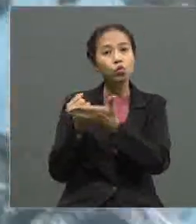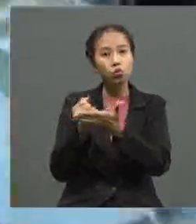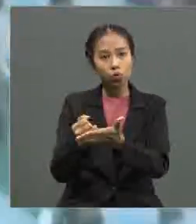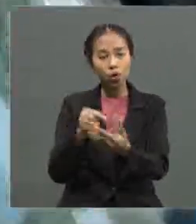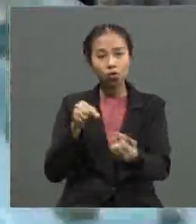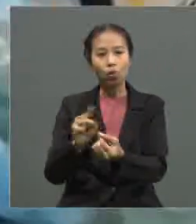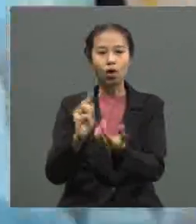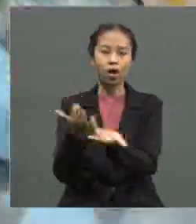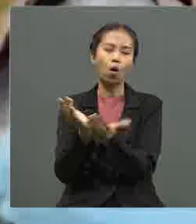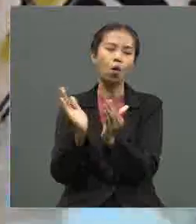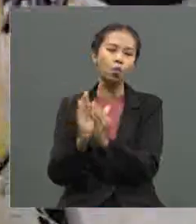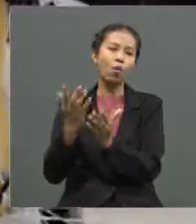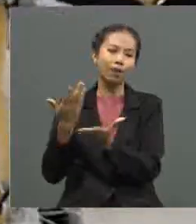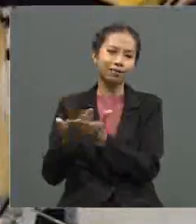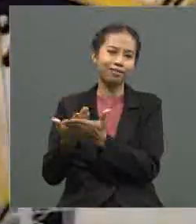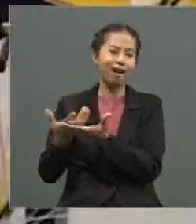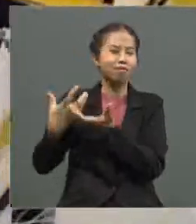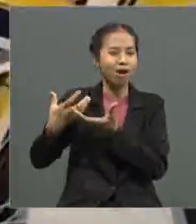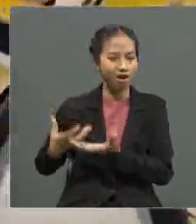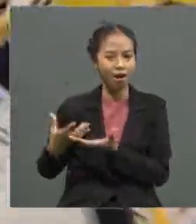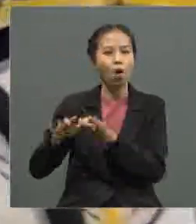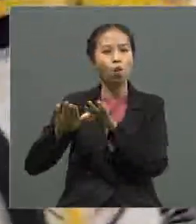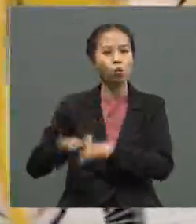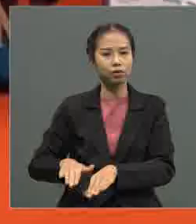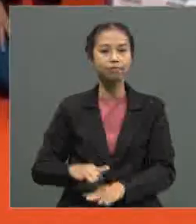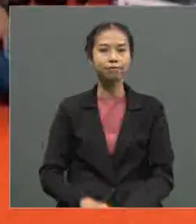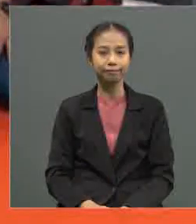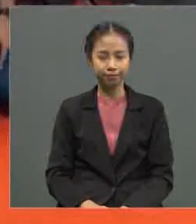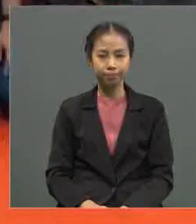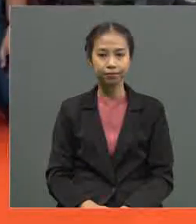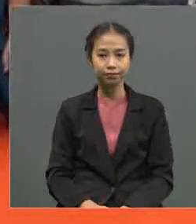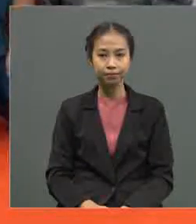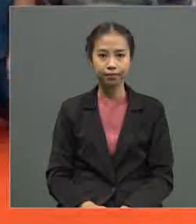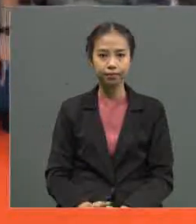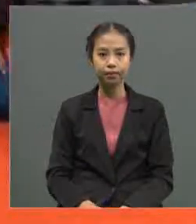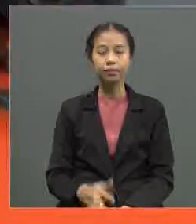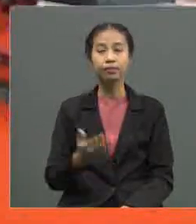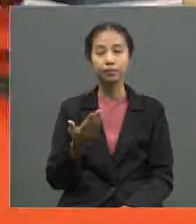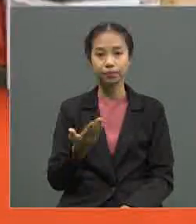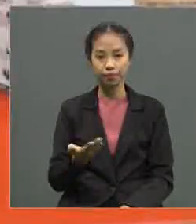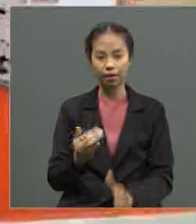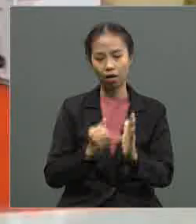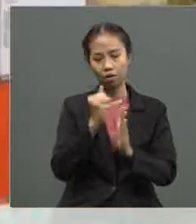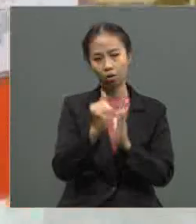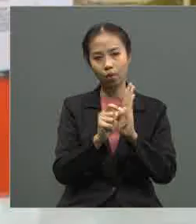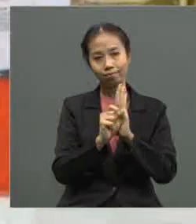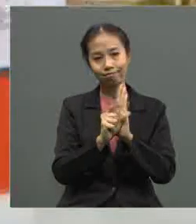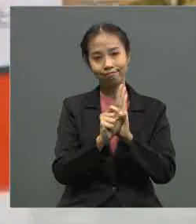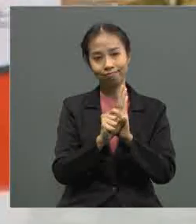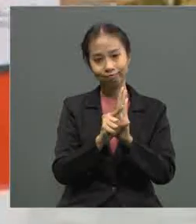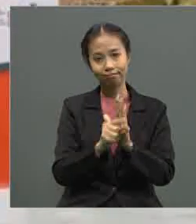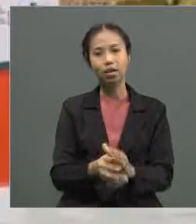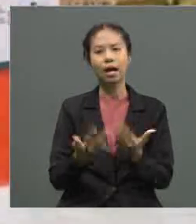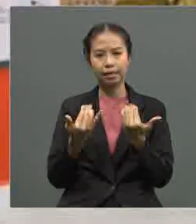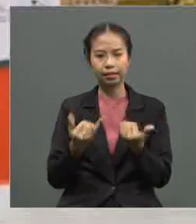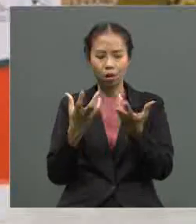หนะให้แก่ผู้ปกครองได้อีกทางหนึ่งด้วยค่ะนอกจากนี้นะคะอีกหนึ่งพื้นที่ก็คือจังหวัดศรีสะเกษค่ะก็ไป